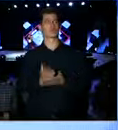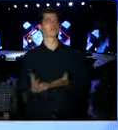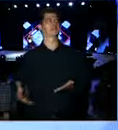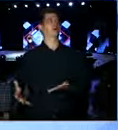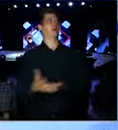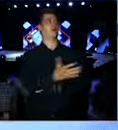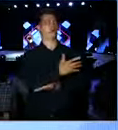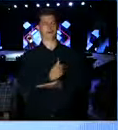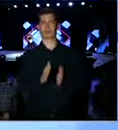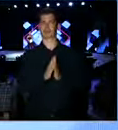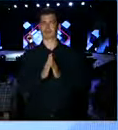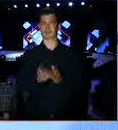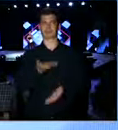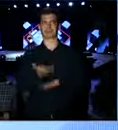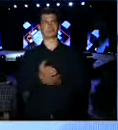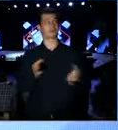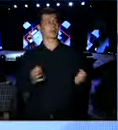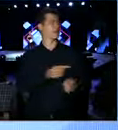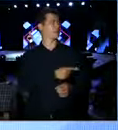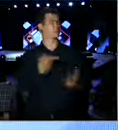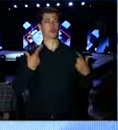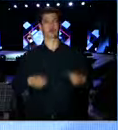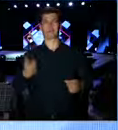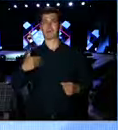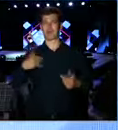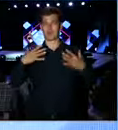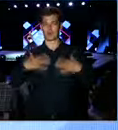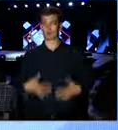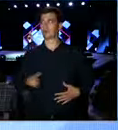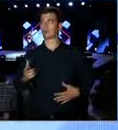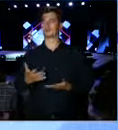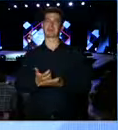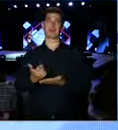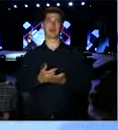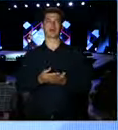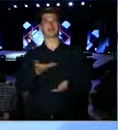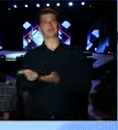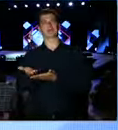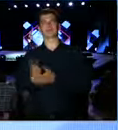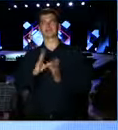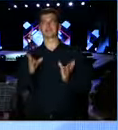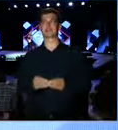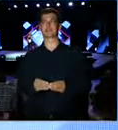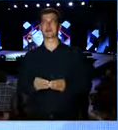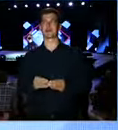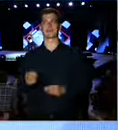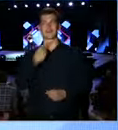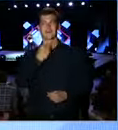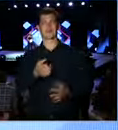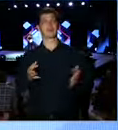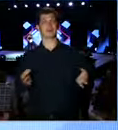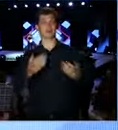Państwa kupony. W tej chwili wśród publiczności będą krążyć wolontariusze, którzy będą zbierać Państwa głosy. Przypominam, dzięki